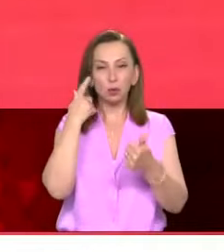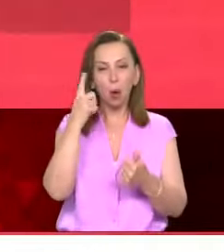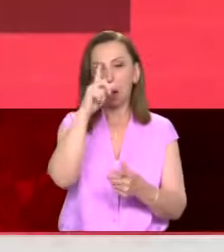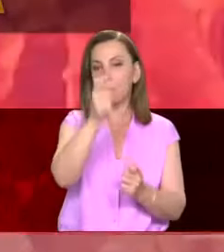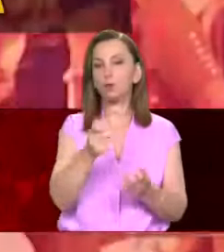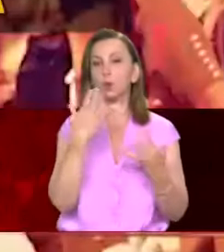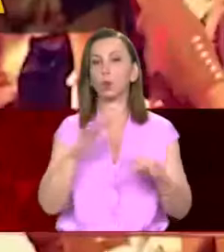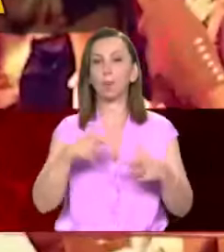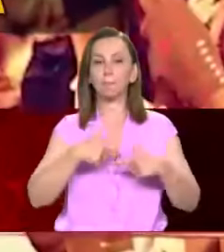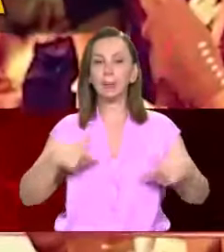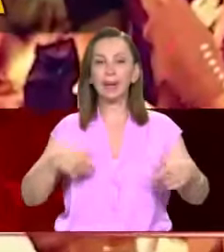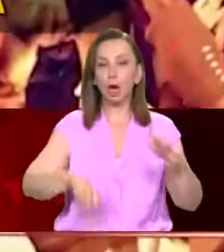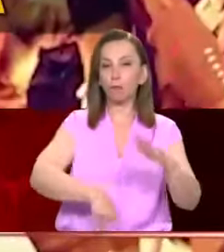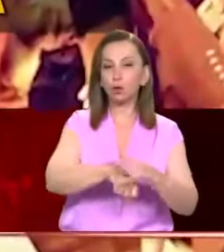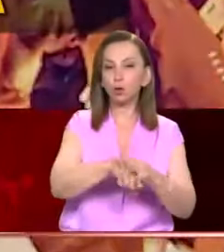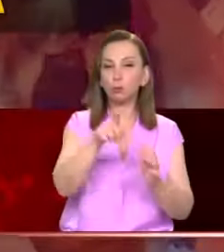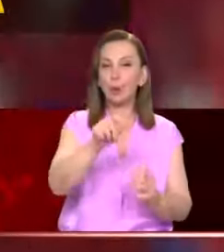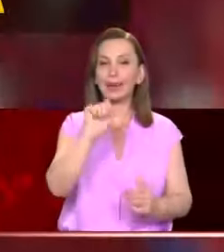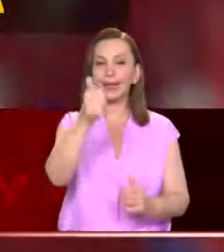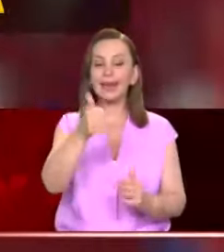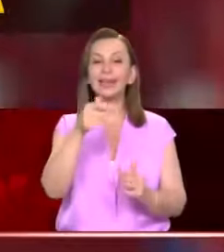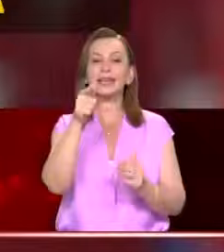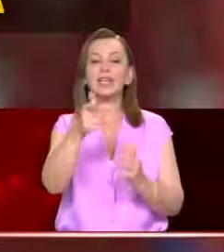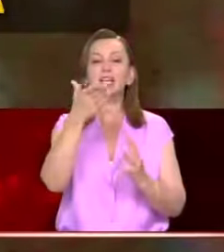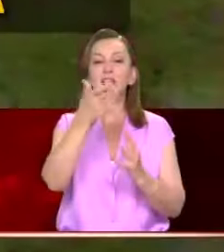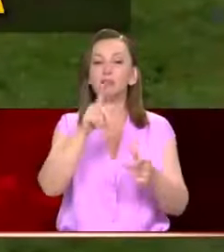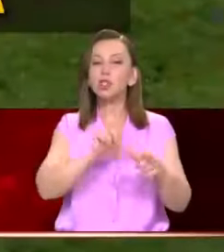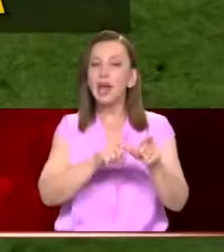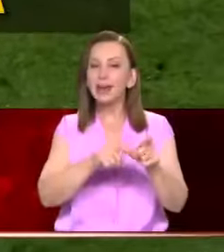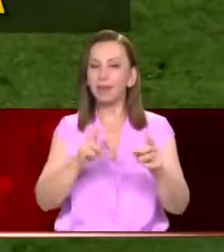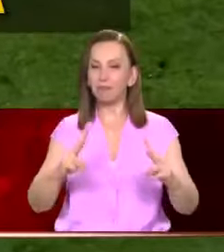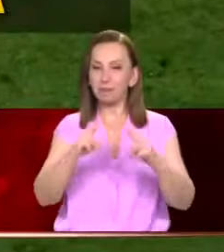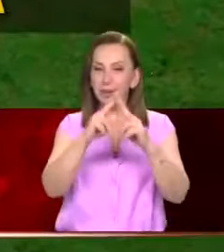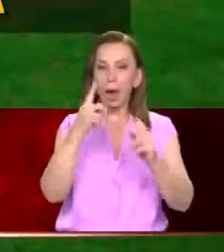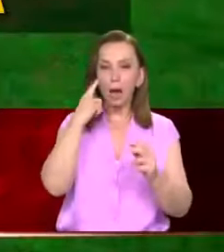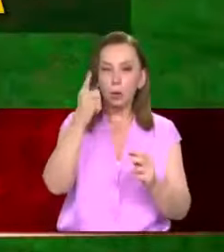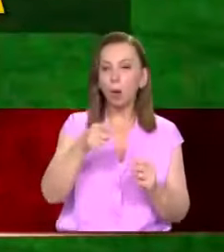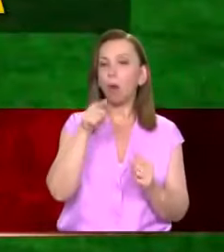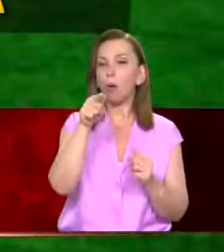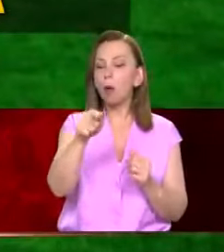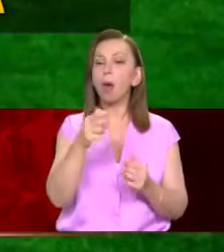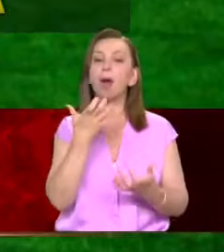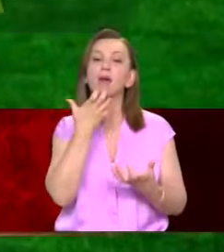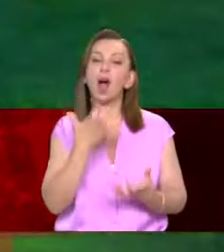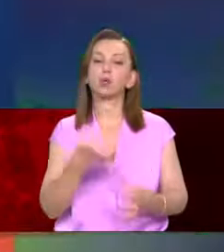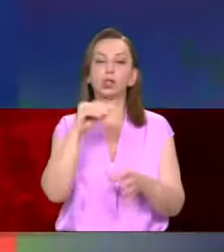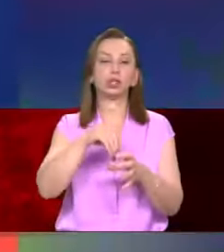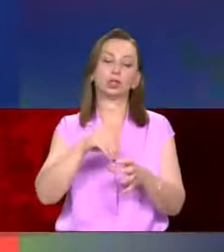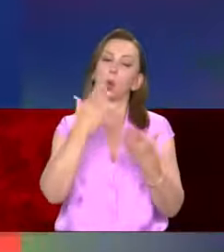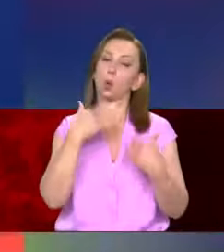yapılamıyor. Yani milli futbolcu Merih Demiral hem yarınki çeyrek final maçında hem de milli takımın yarı finale yükselmesi halinde kadroda yer alamayacak.